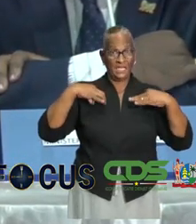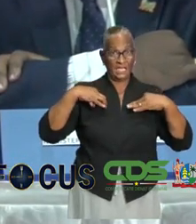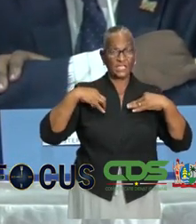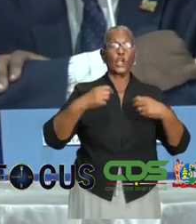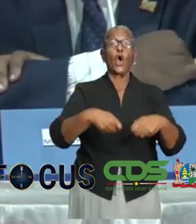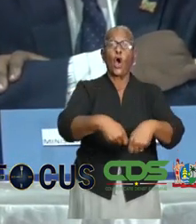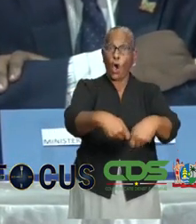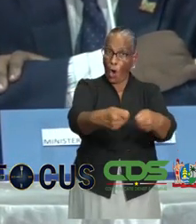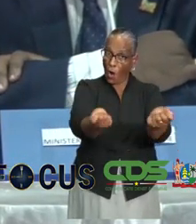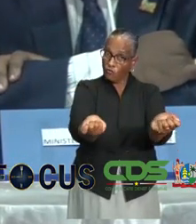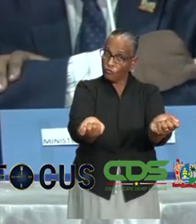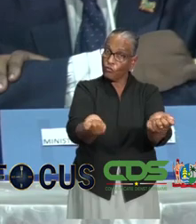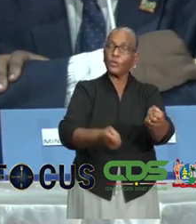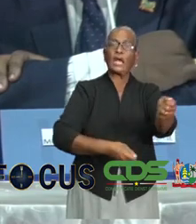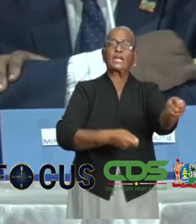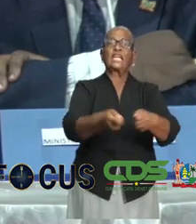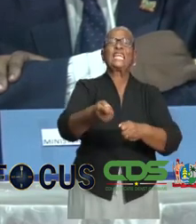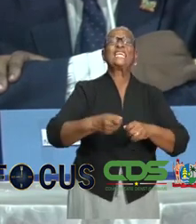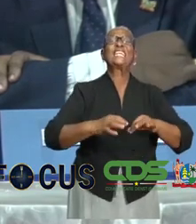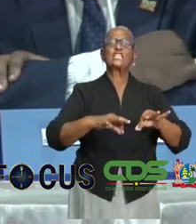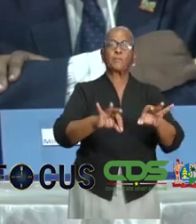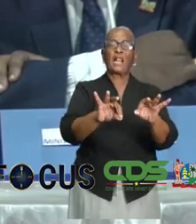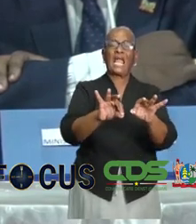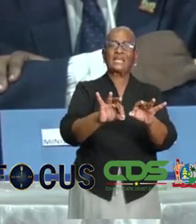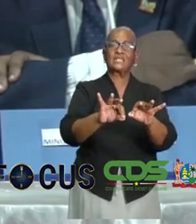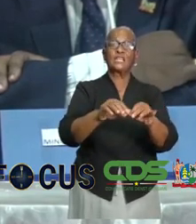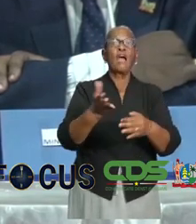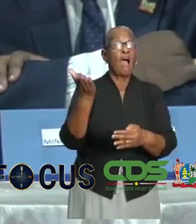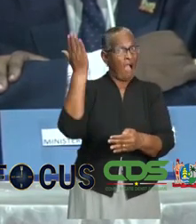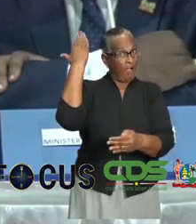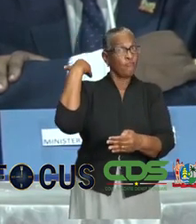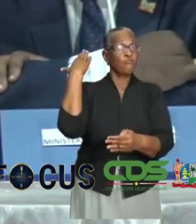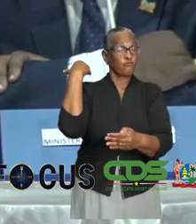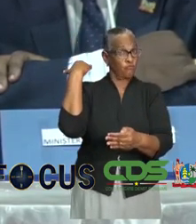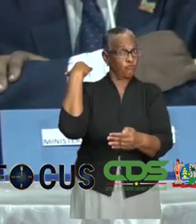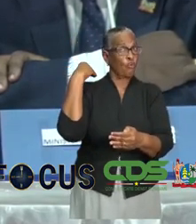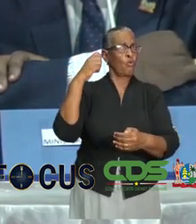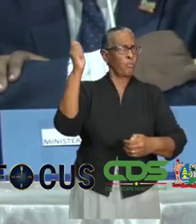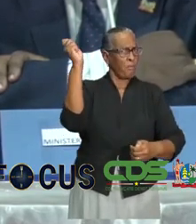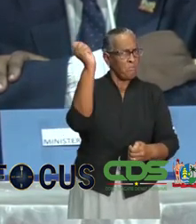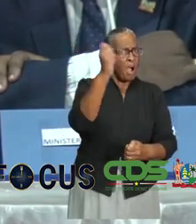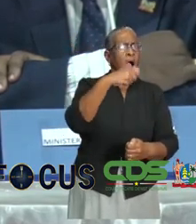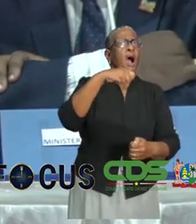het regeringsbeleid. We hebben in de afgelopen maanden